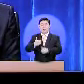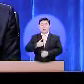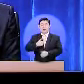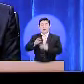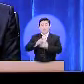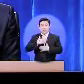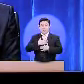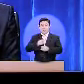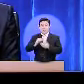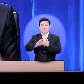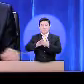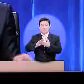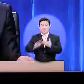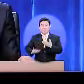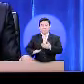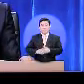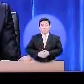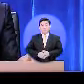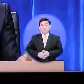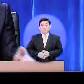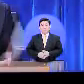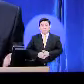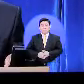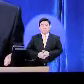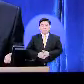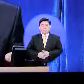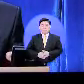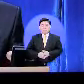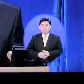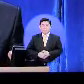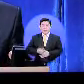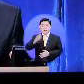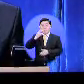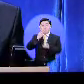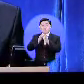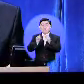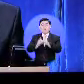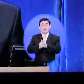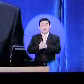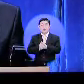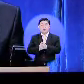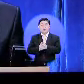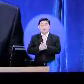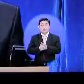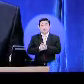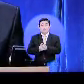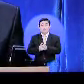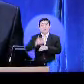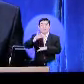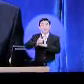나경원이라는 안심입니다. 예, 박원순 후보, 유권자 여러분께 혹시 마무리 발언하실 수 있도록.